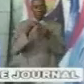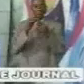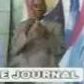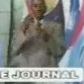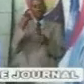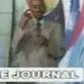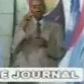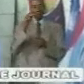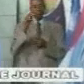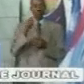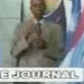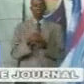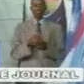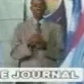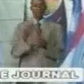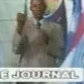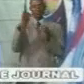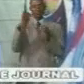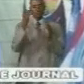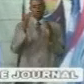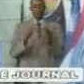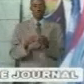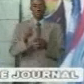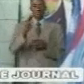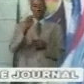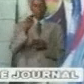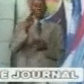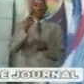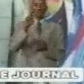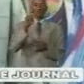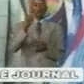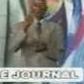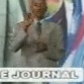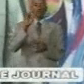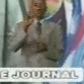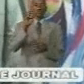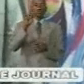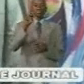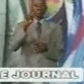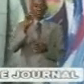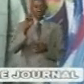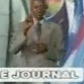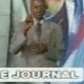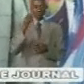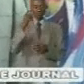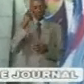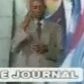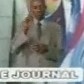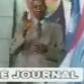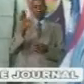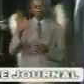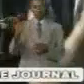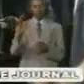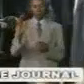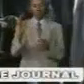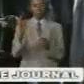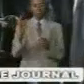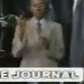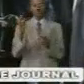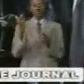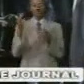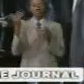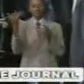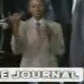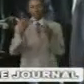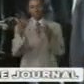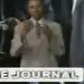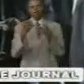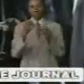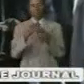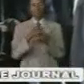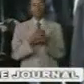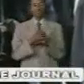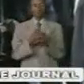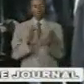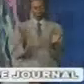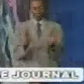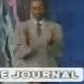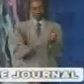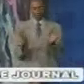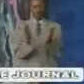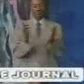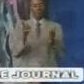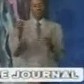louable contribution à l'épanouissement des œuvres de l'esprit dans notre cher pays. La culture, dans toute sa